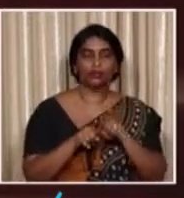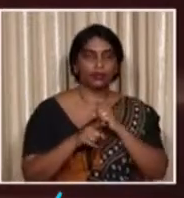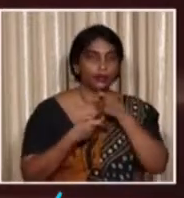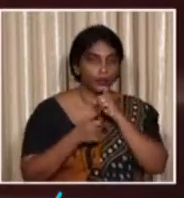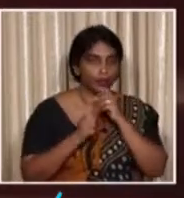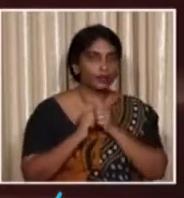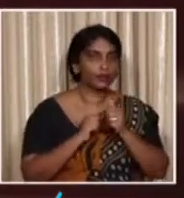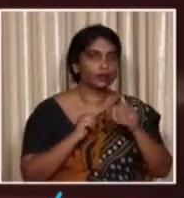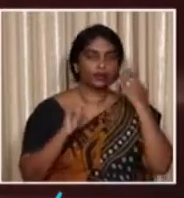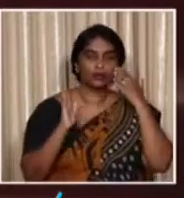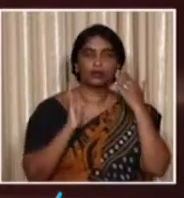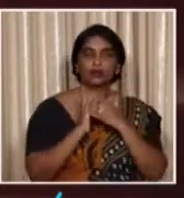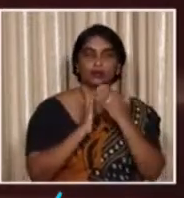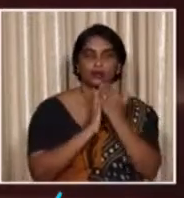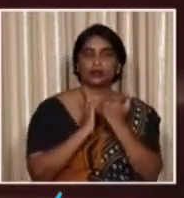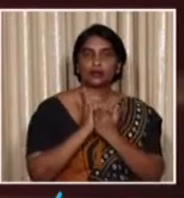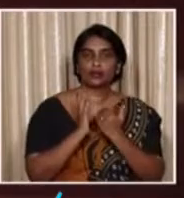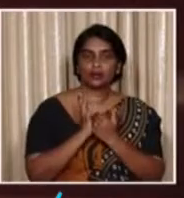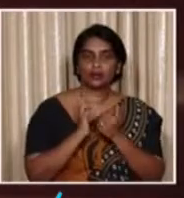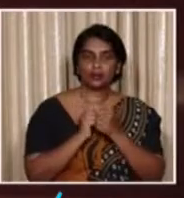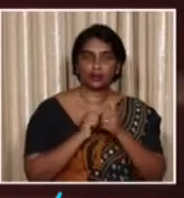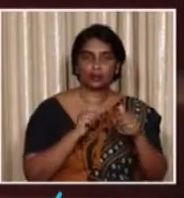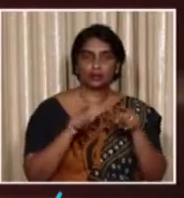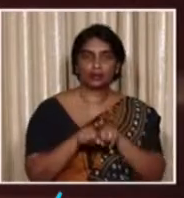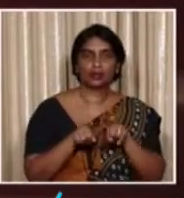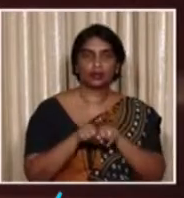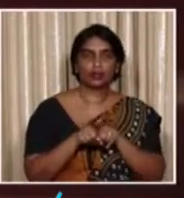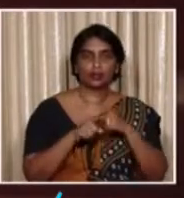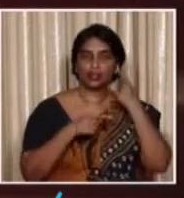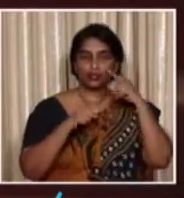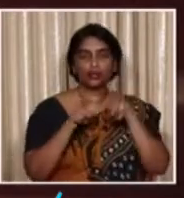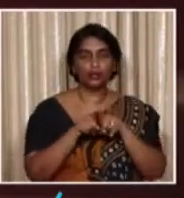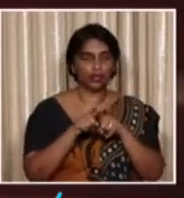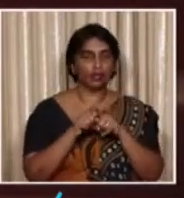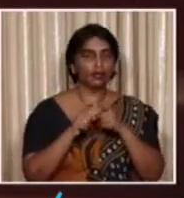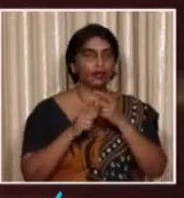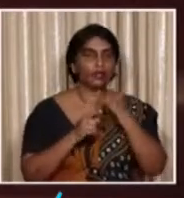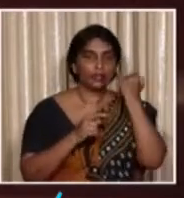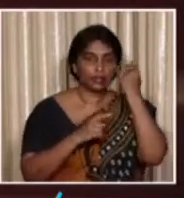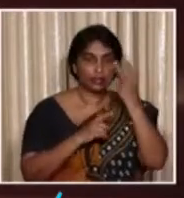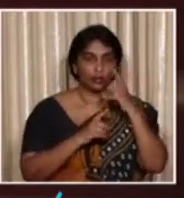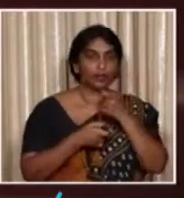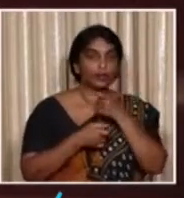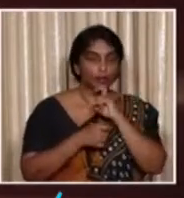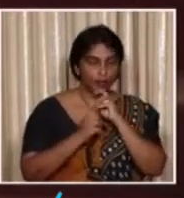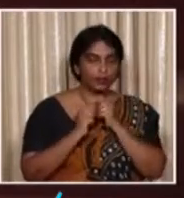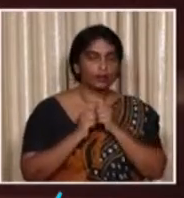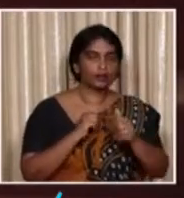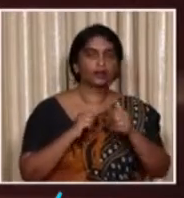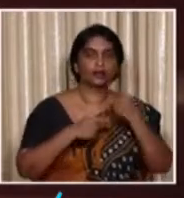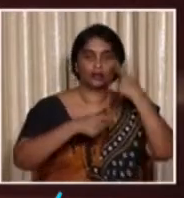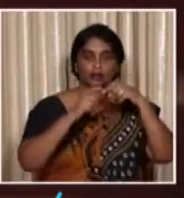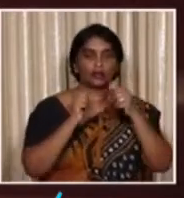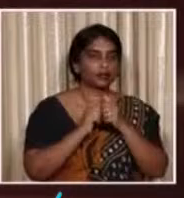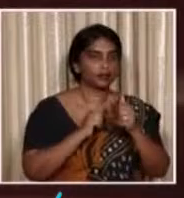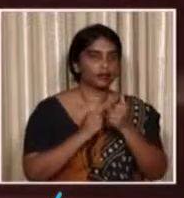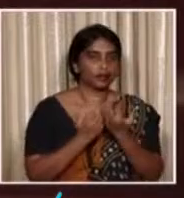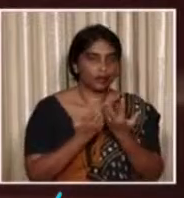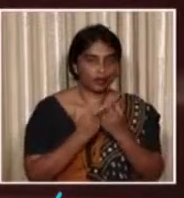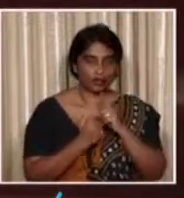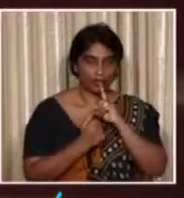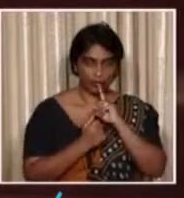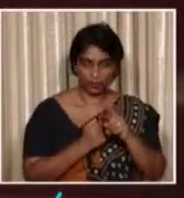කටයුතු සිදු කරන නිලධාරියෙකුට දුරකථනයෙන් කතා කොට සිංගප්පූරු අධිකරණයේ පවන ලද නඩුවේ පැමිණිල්ලේ පිටපතක් ඔහුට අවශ්‍ය බව දන්වා